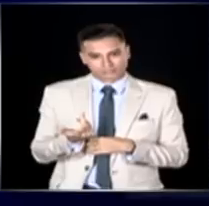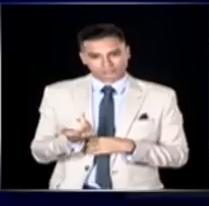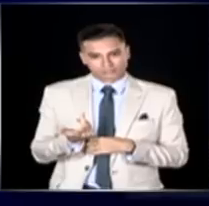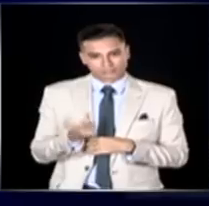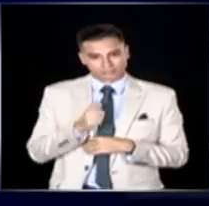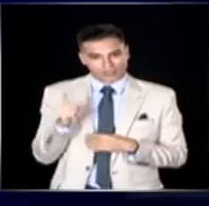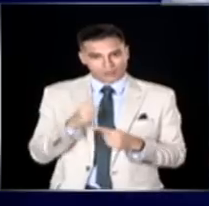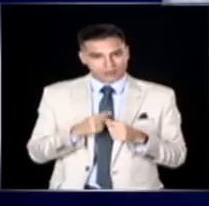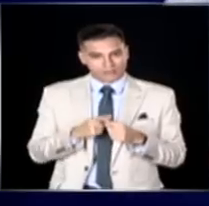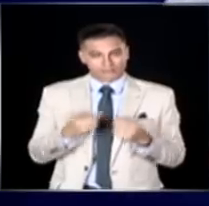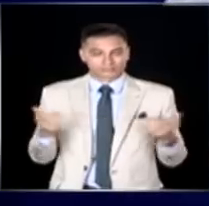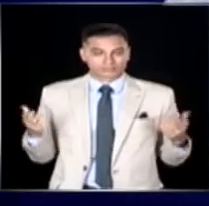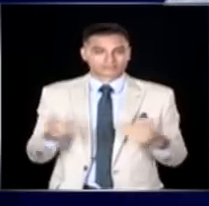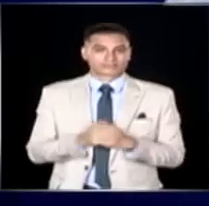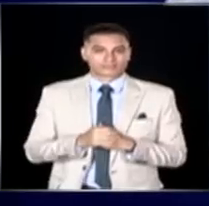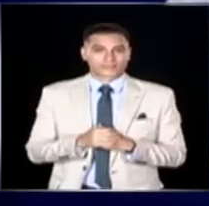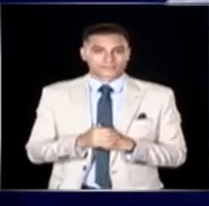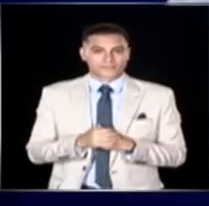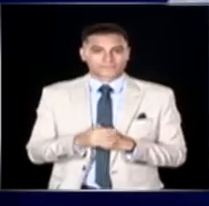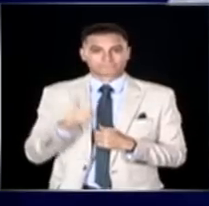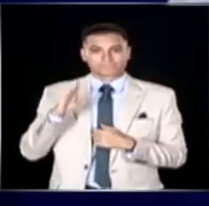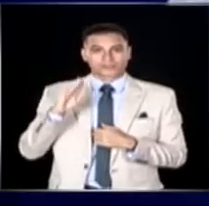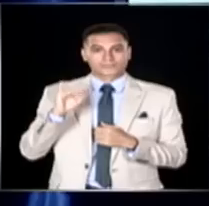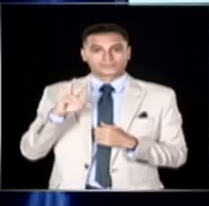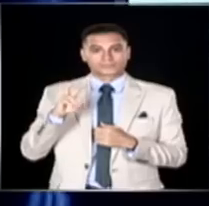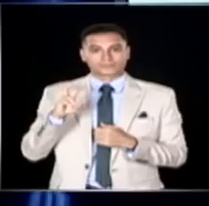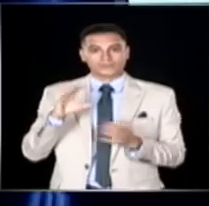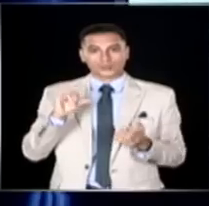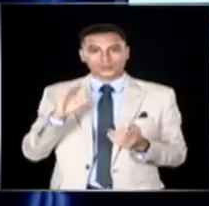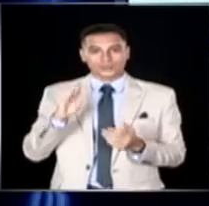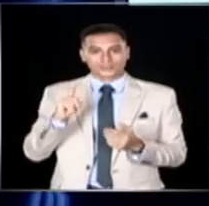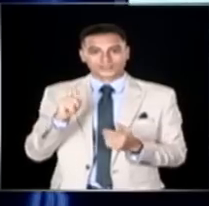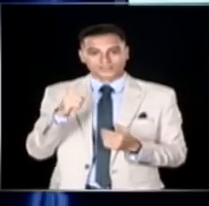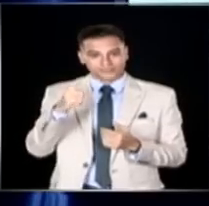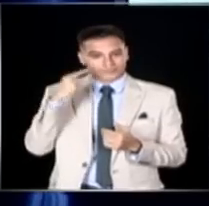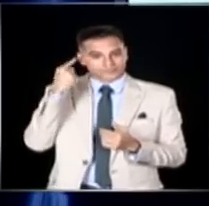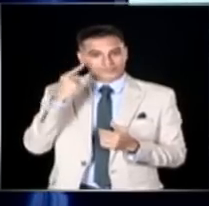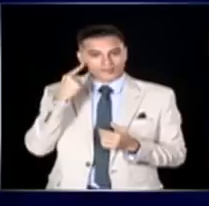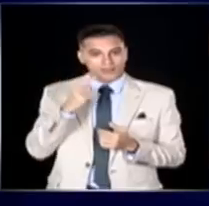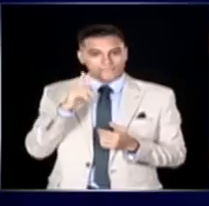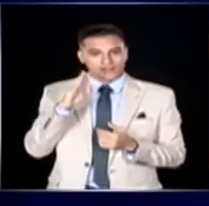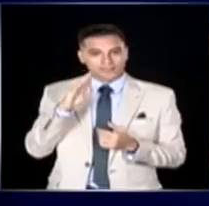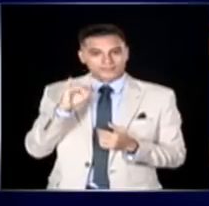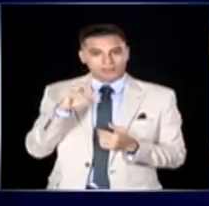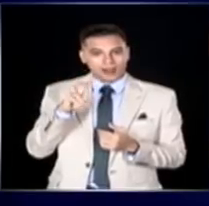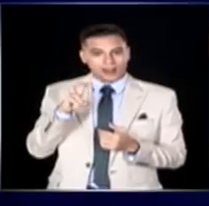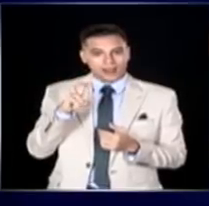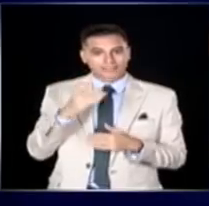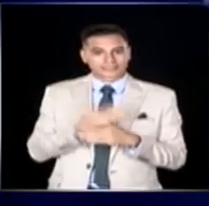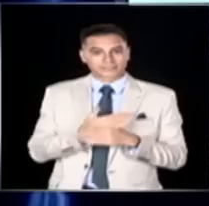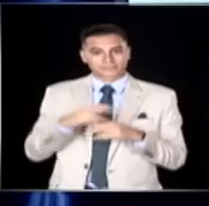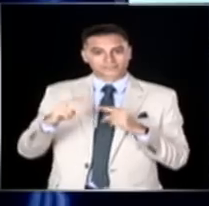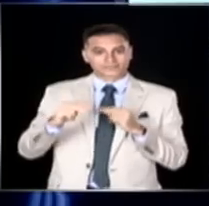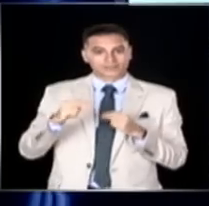صح ولا غلط؟ صح. بسملة يوسف، ازيك يا بسمله؟ الحمد لله بخير. طبعا انا رحت البسمله يوسف عشان زي عصام يوسف